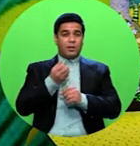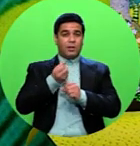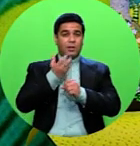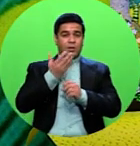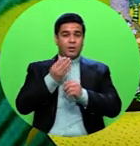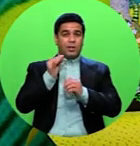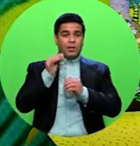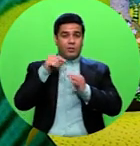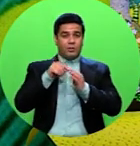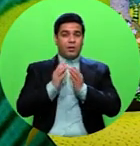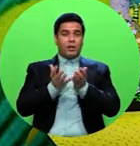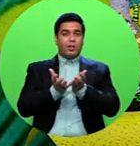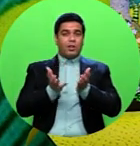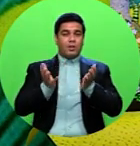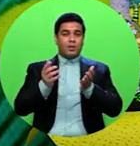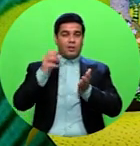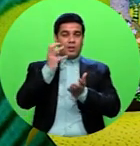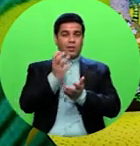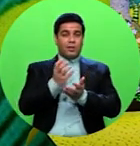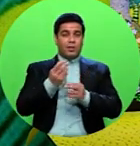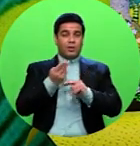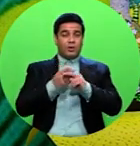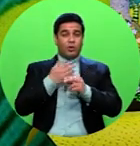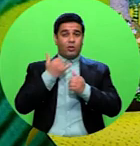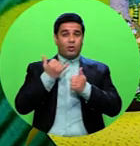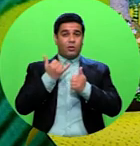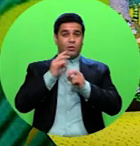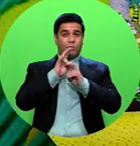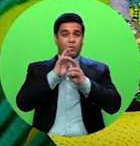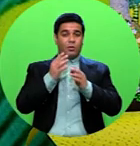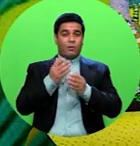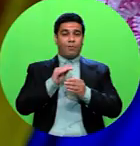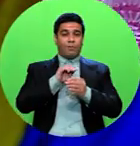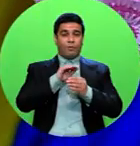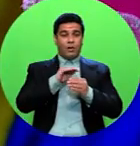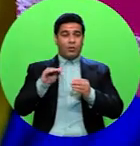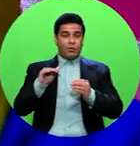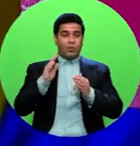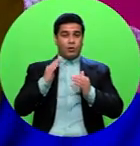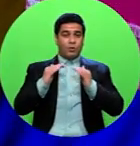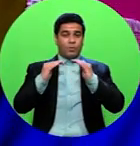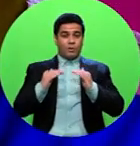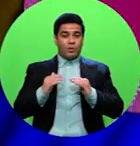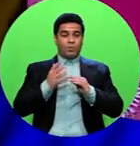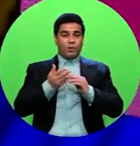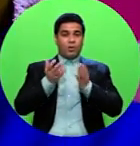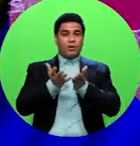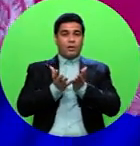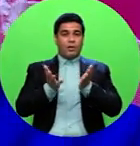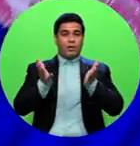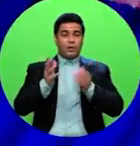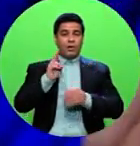цветы в корзине. Я сейчас предполагаю внизу приклеить